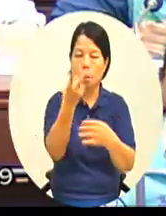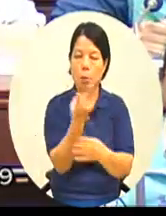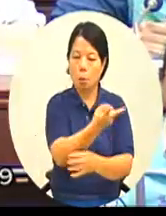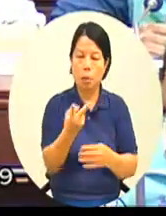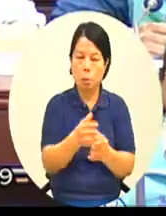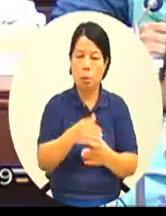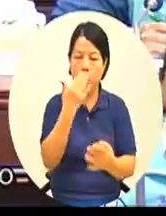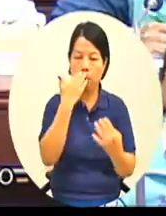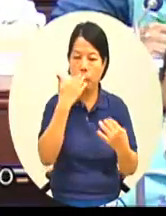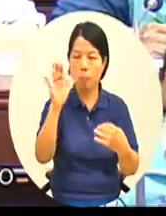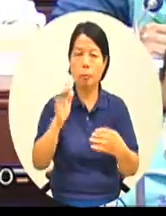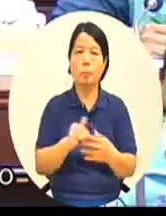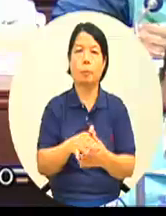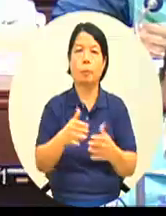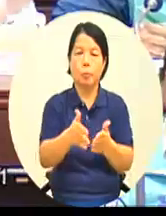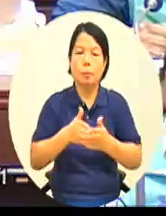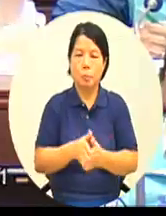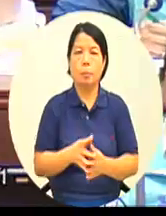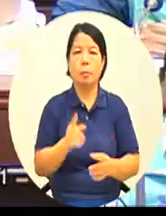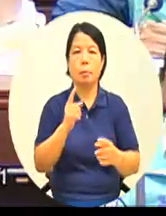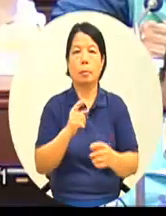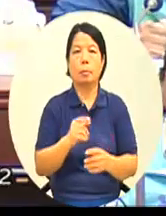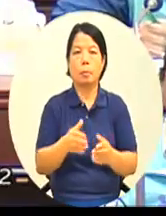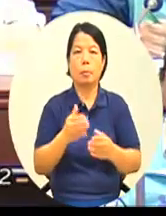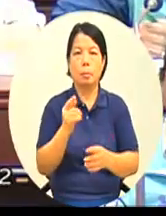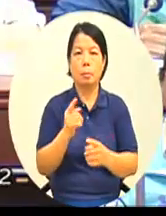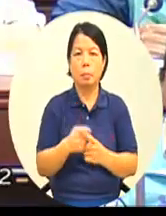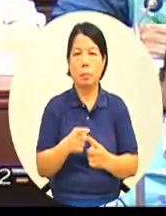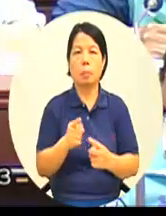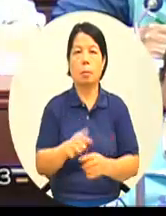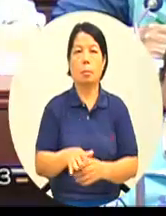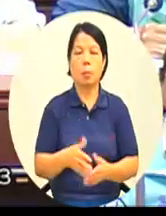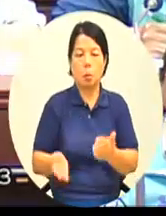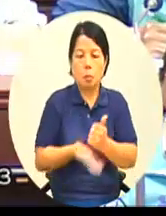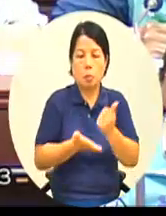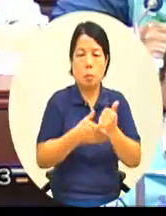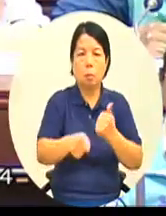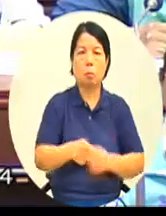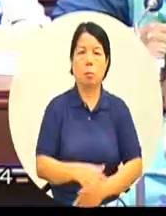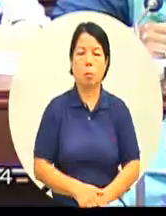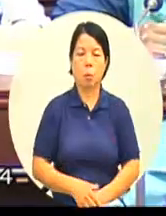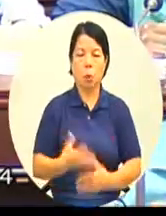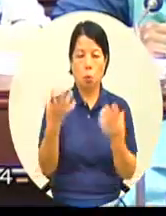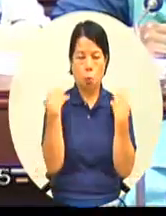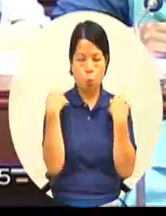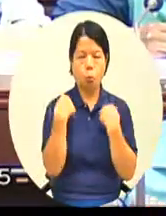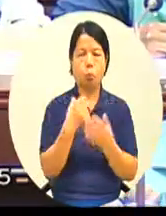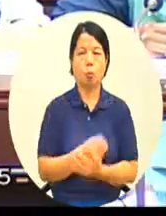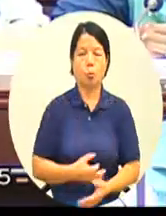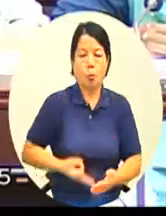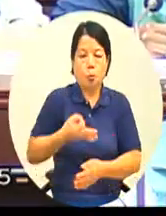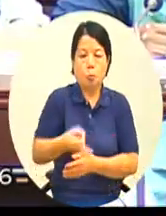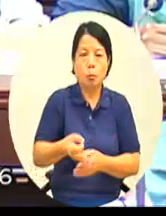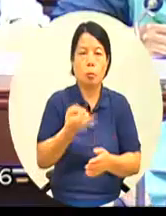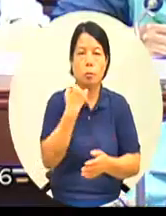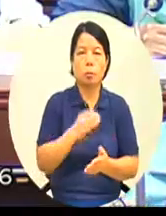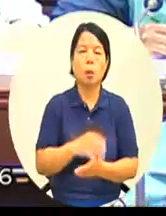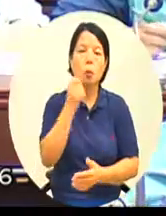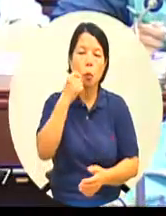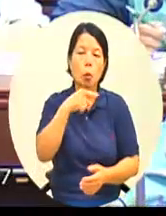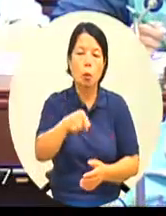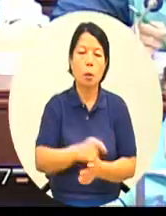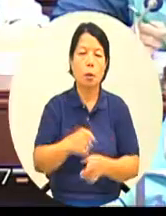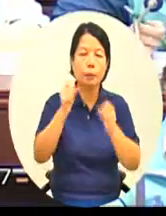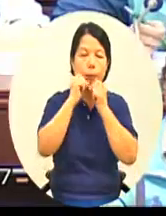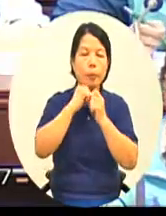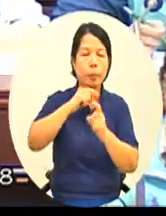它也需要的人可以获得它负担得起，但是他愿意付的他要的品质的